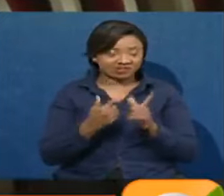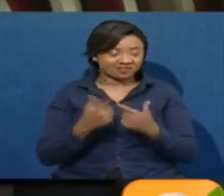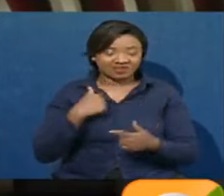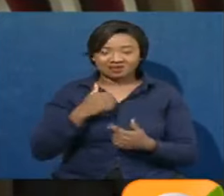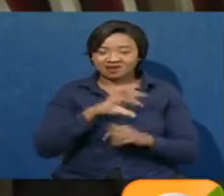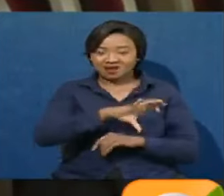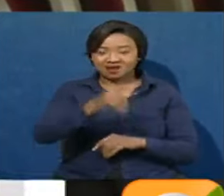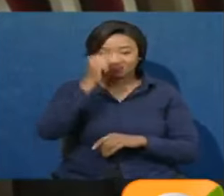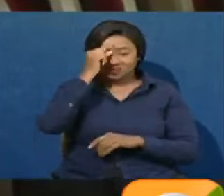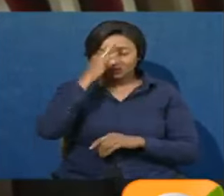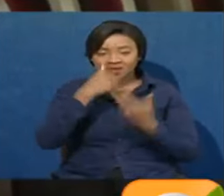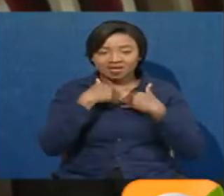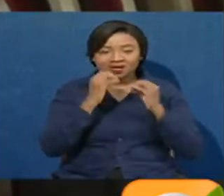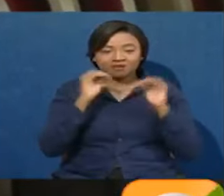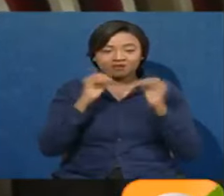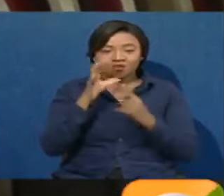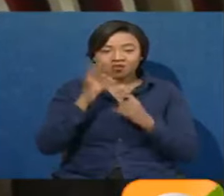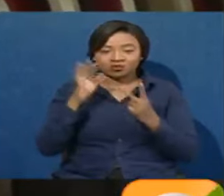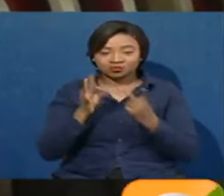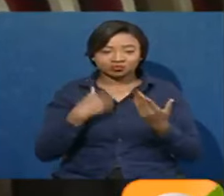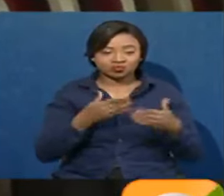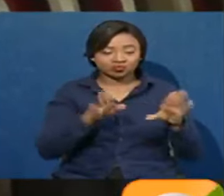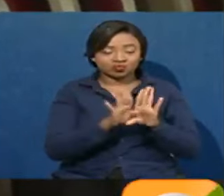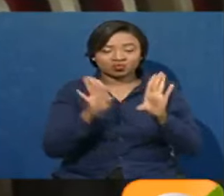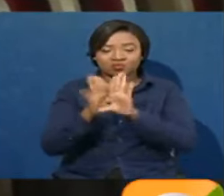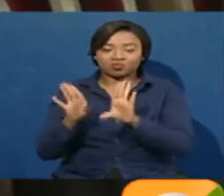option but to shut down operations